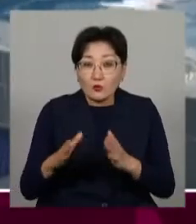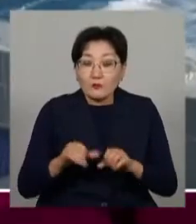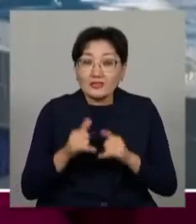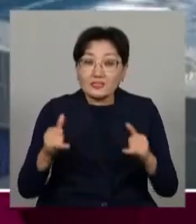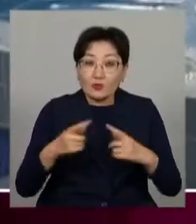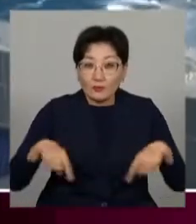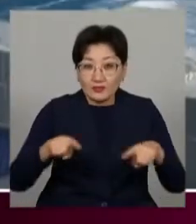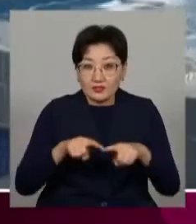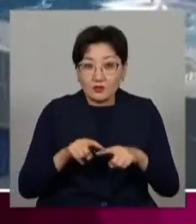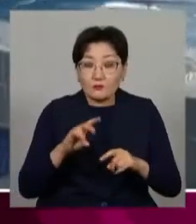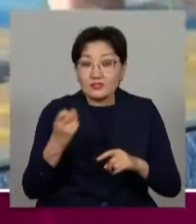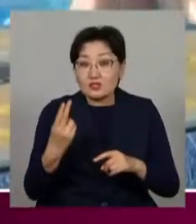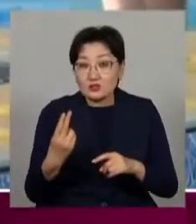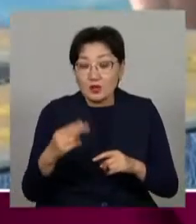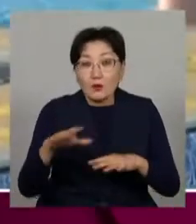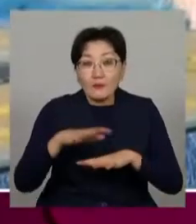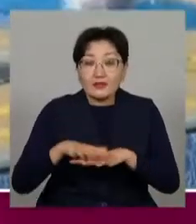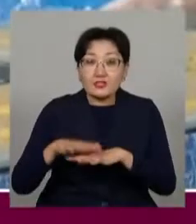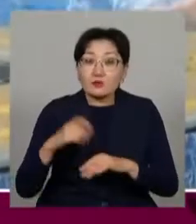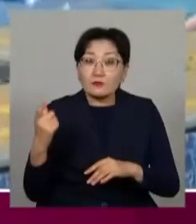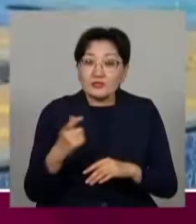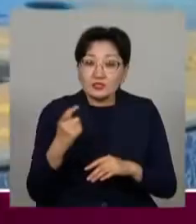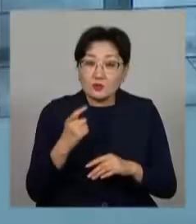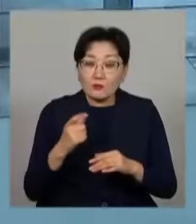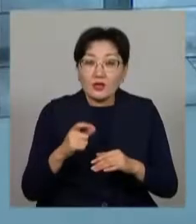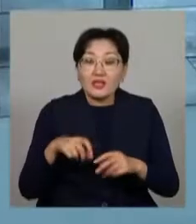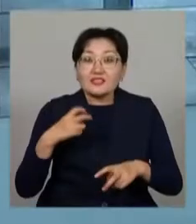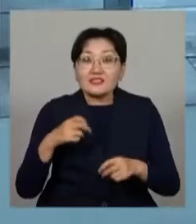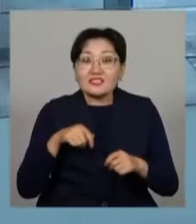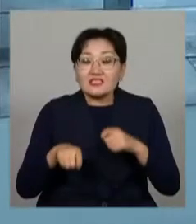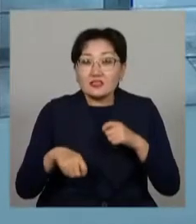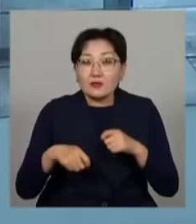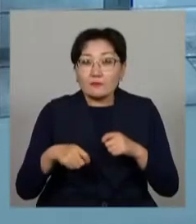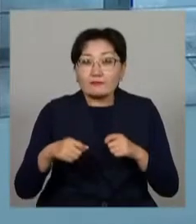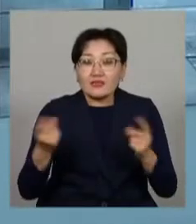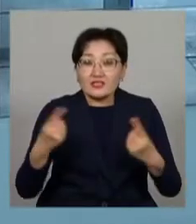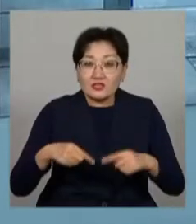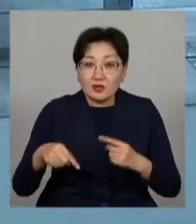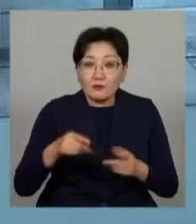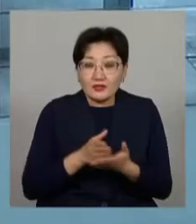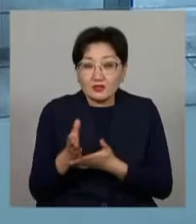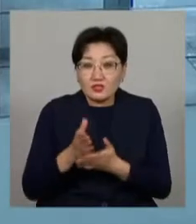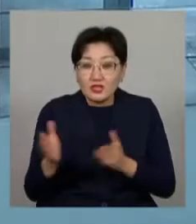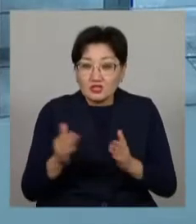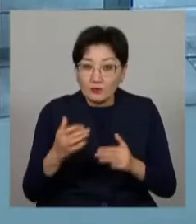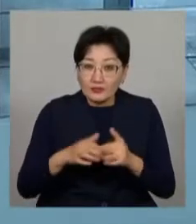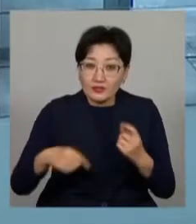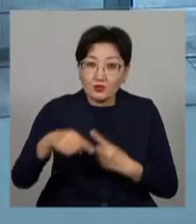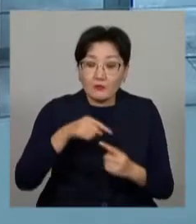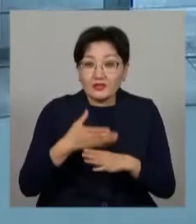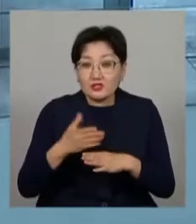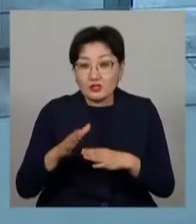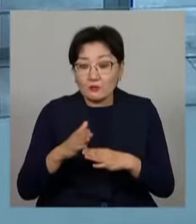дамыту агенттігі мен ұлттық банкке экономиканың зардап шеккен секторларындағы шағын және орта бизнестің